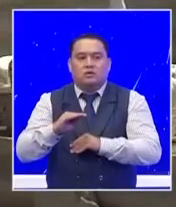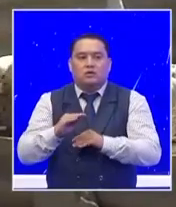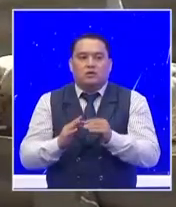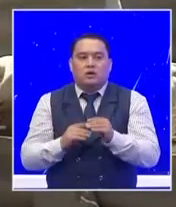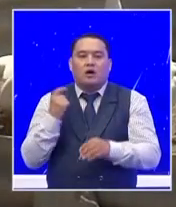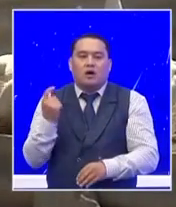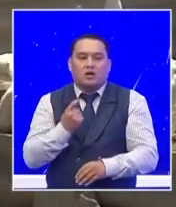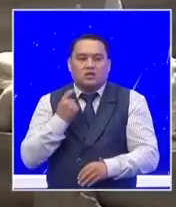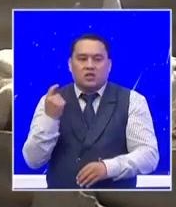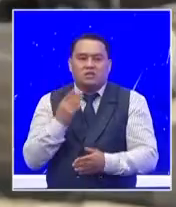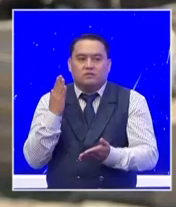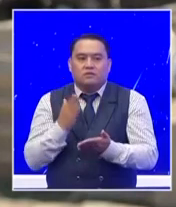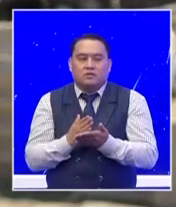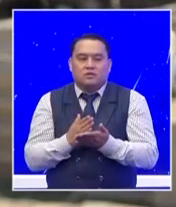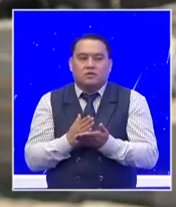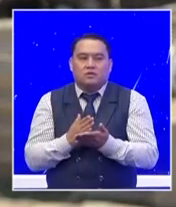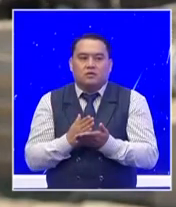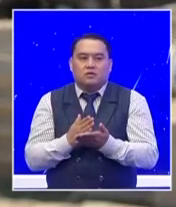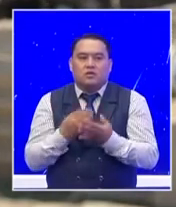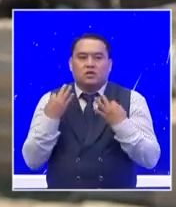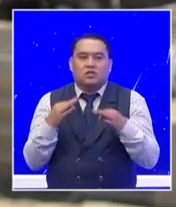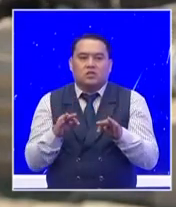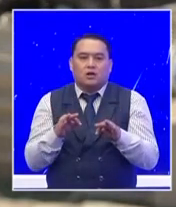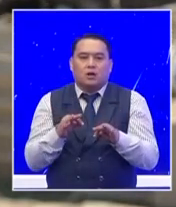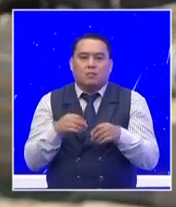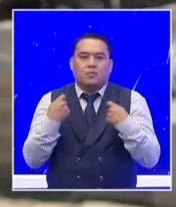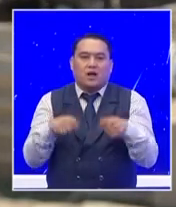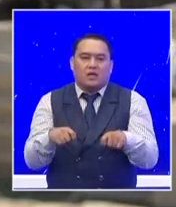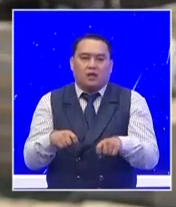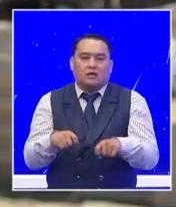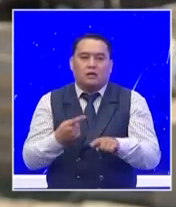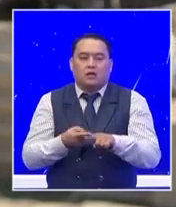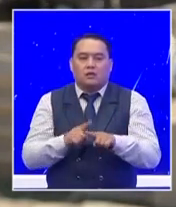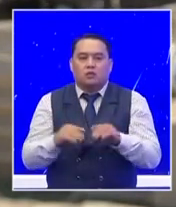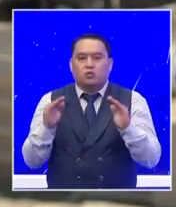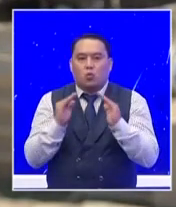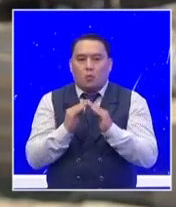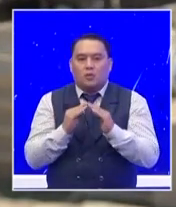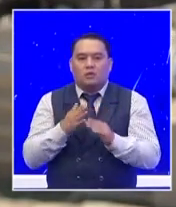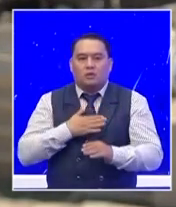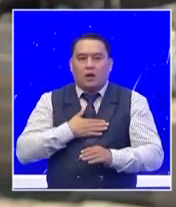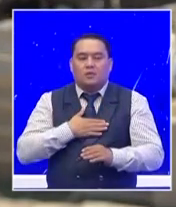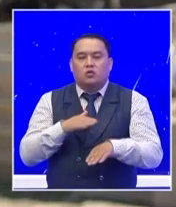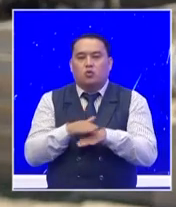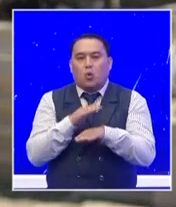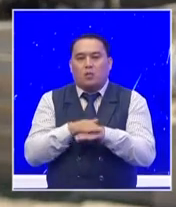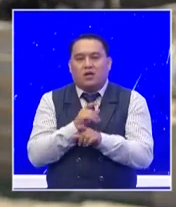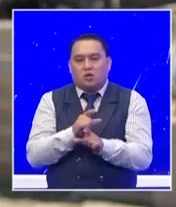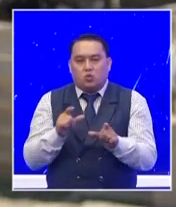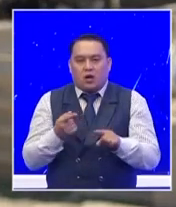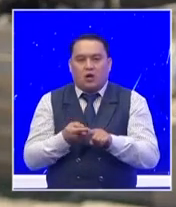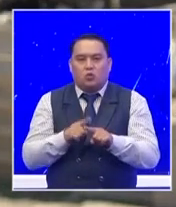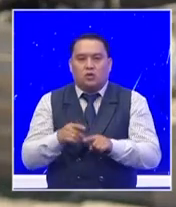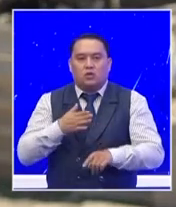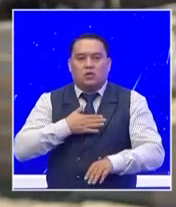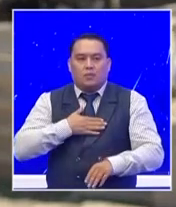развели хозяйство. Хозяйка решила как бы продать этот дом. И вот нашлись такие добрые люди, которые